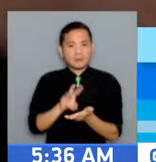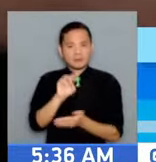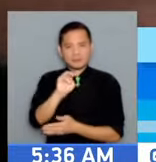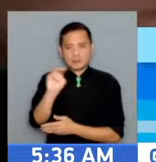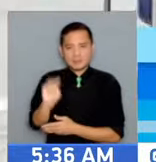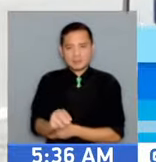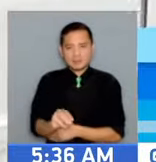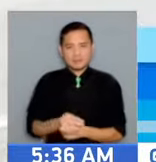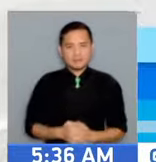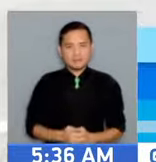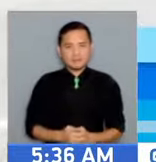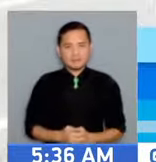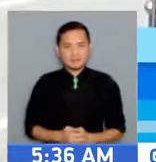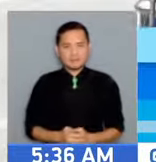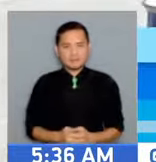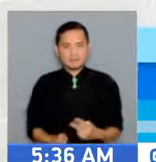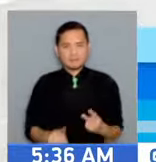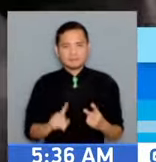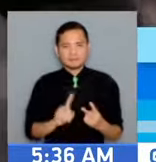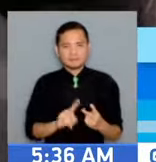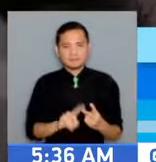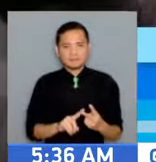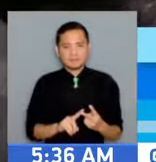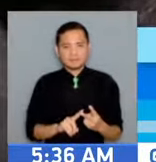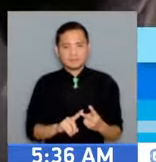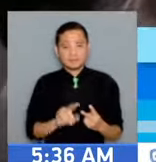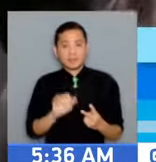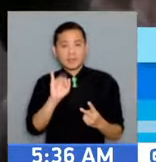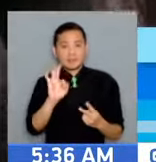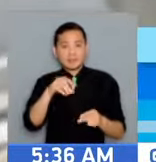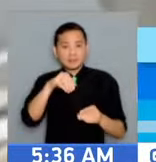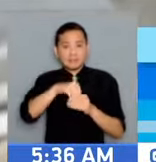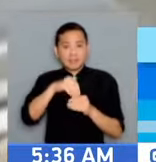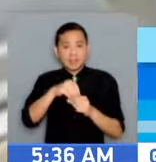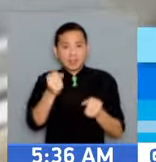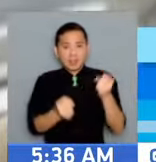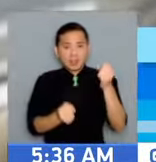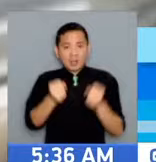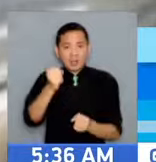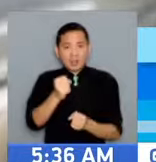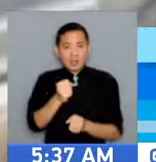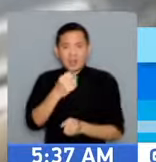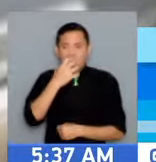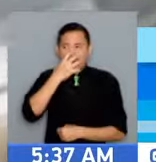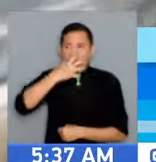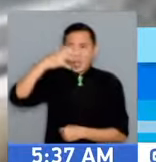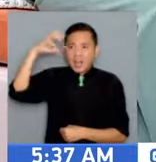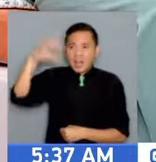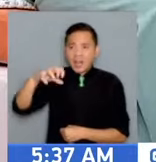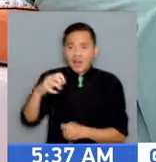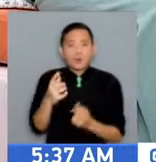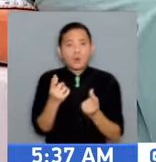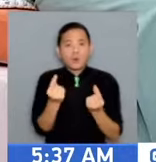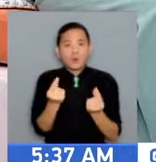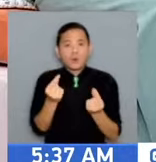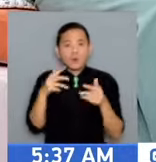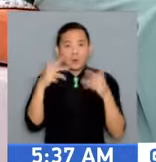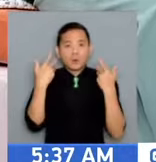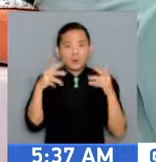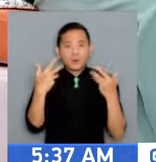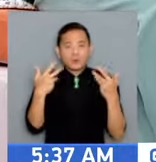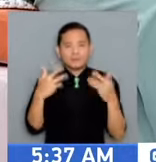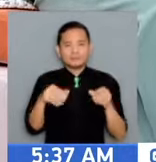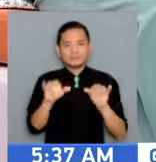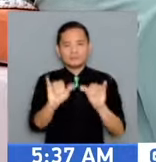At anong pwedeng gawin kapag nasa loob ng sasakyan sa gitna ng matinding init ng panahon? Magbabalik pa ang